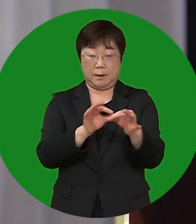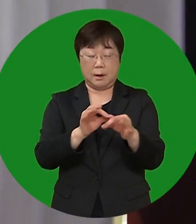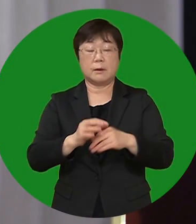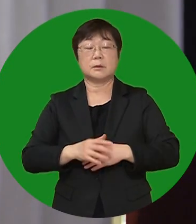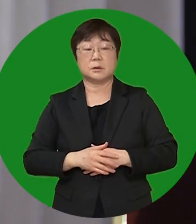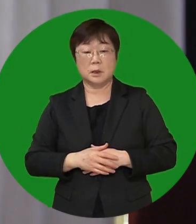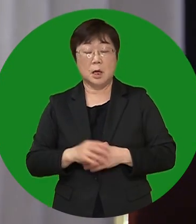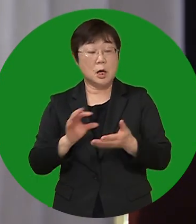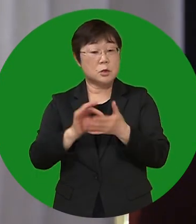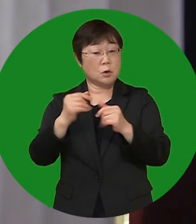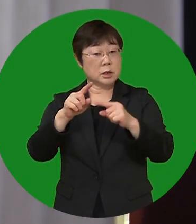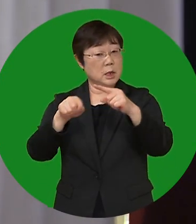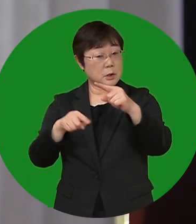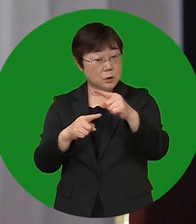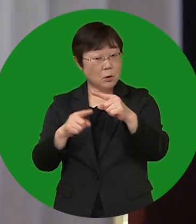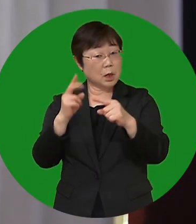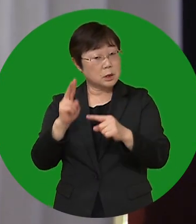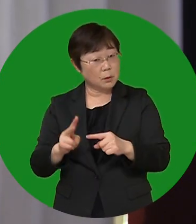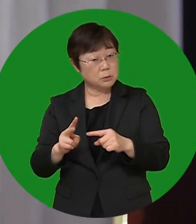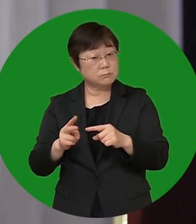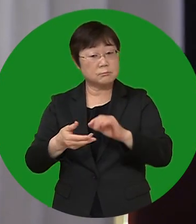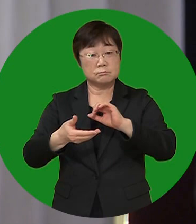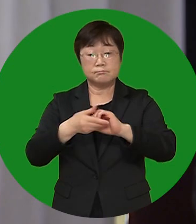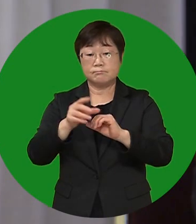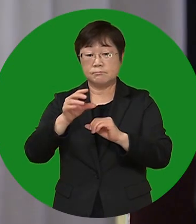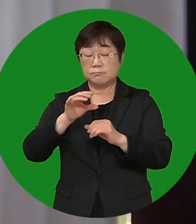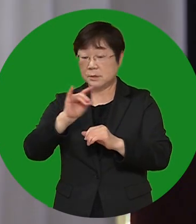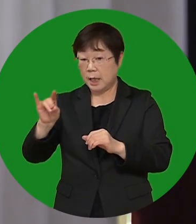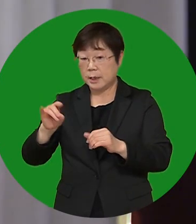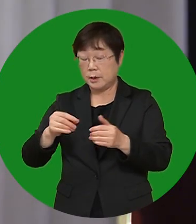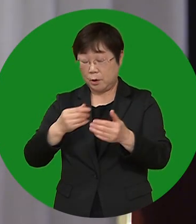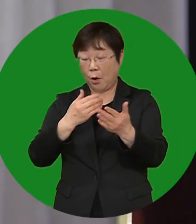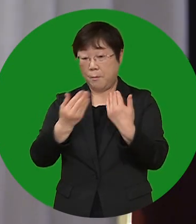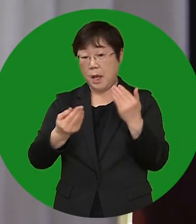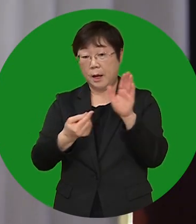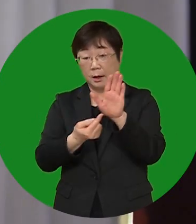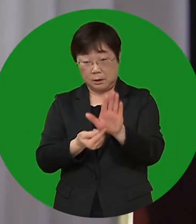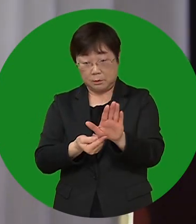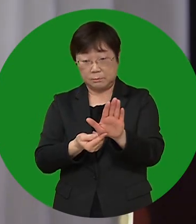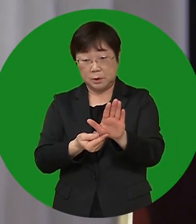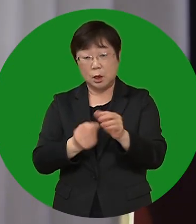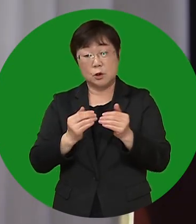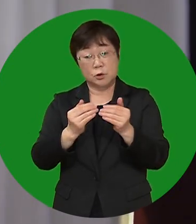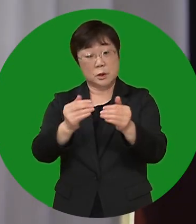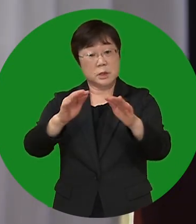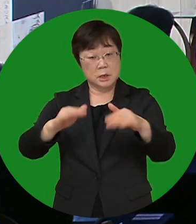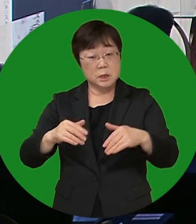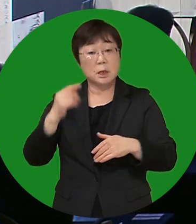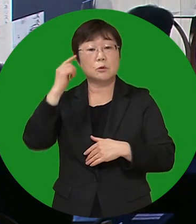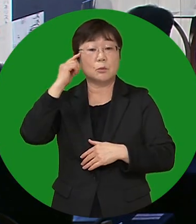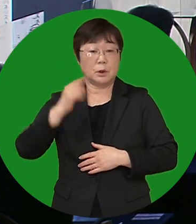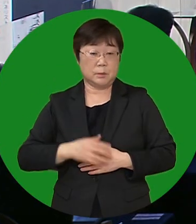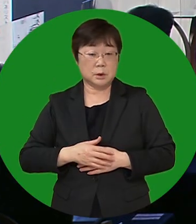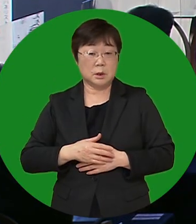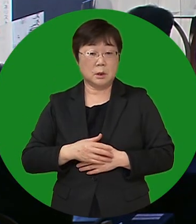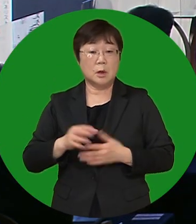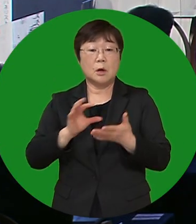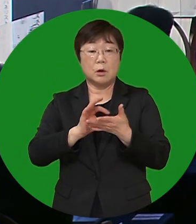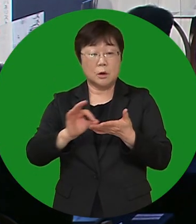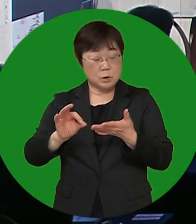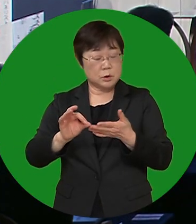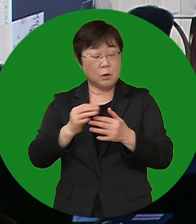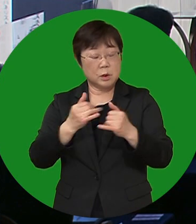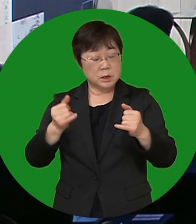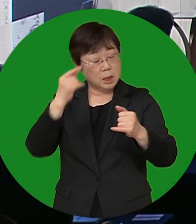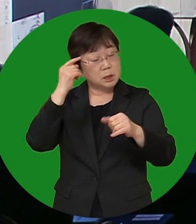ね消費者庁があ多分目定義を明確にしていただいて精神いただいているとこの消費者志向型と